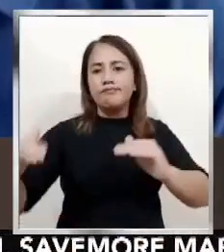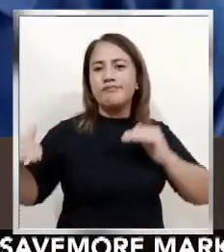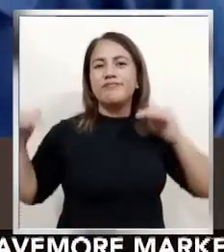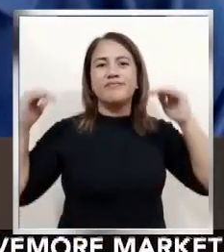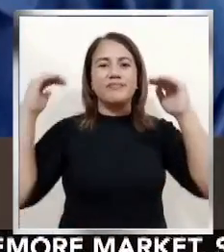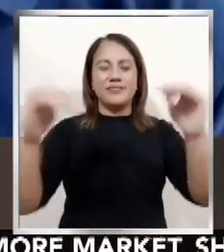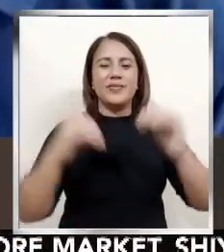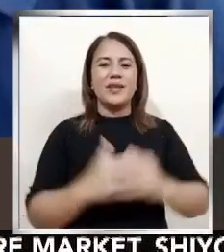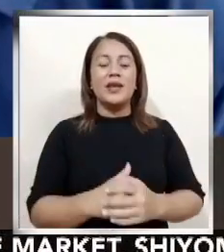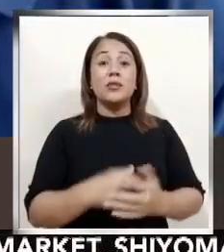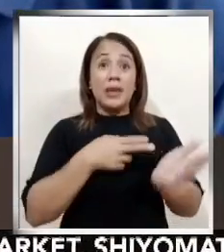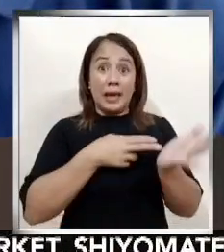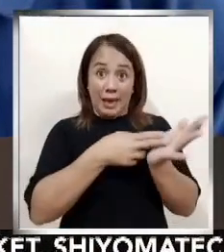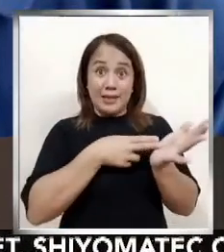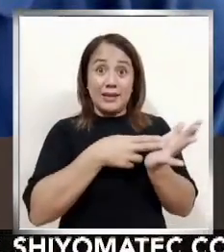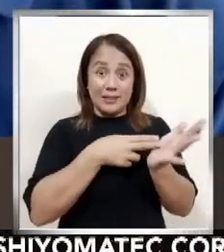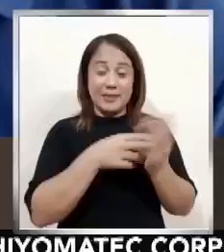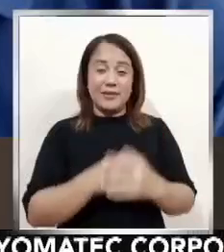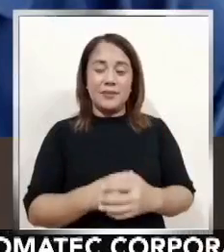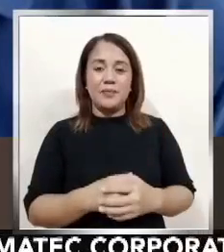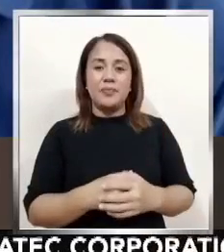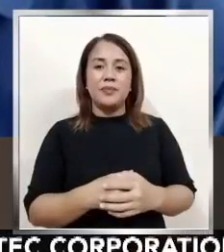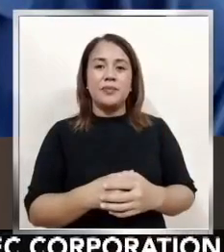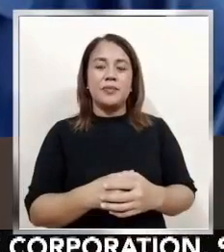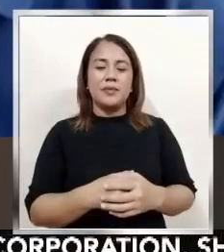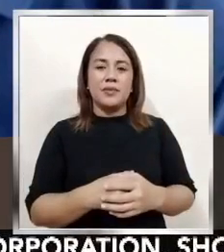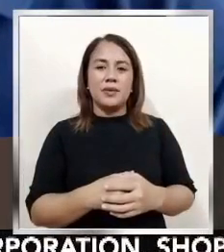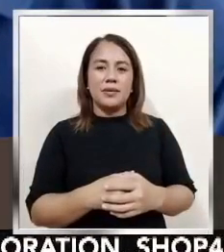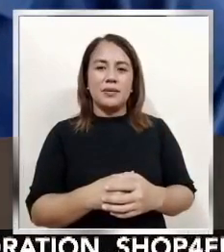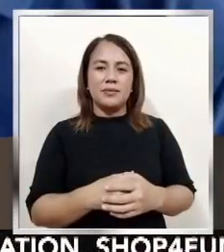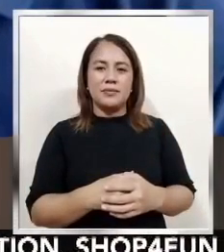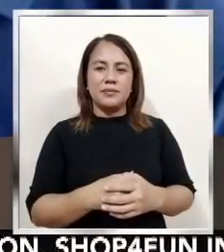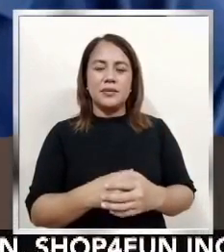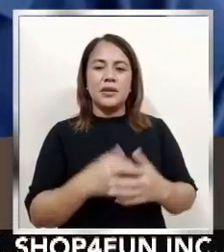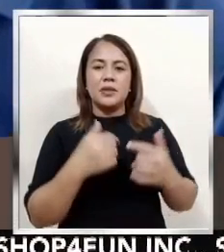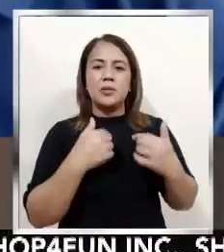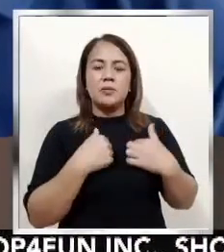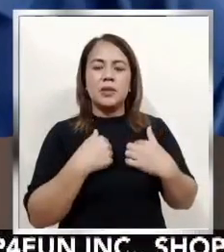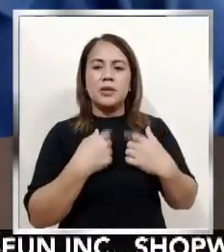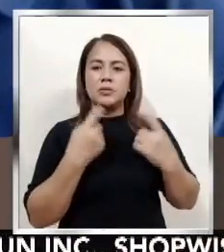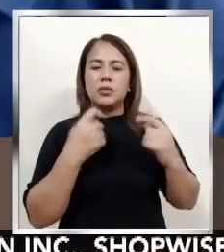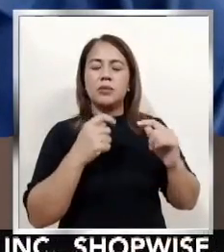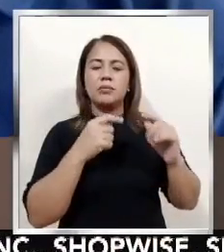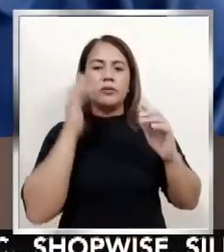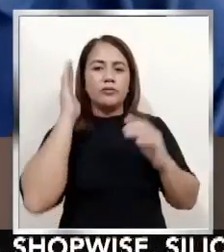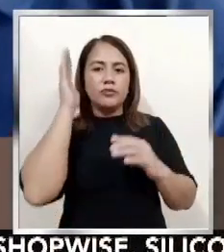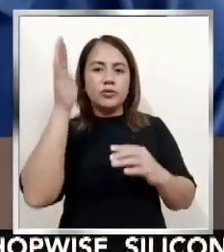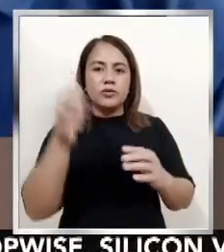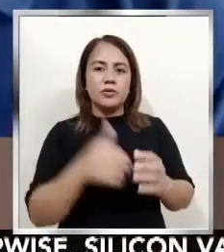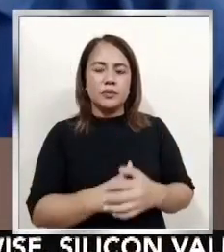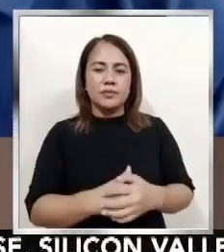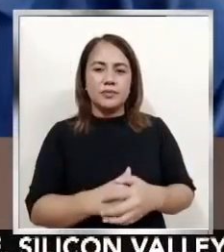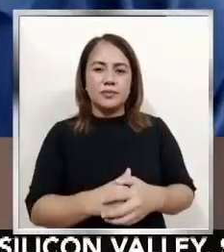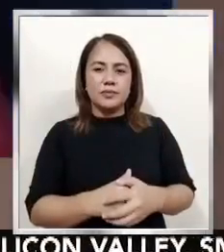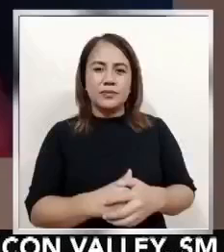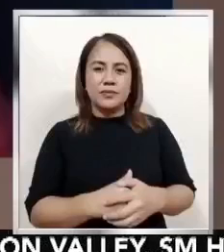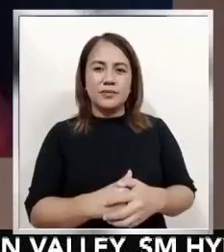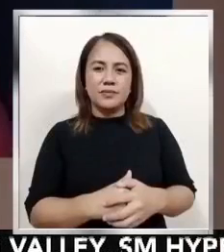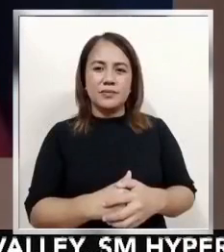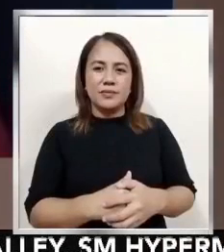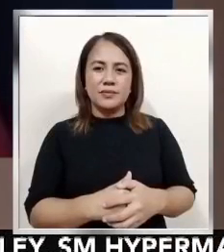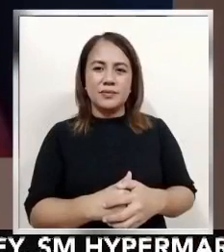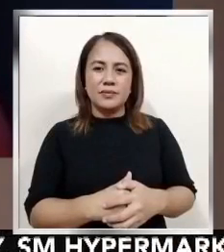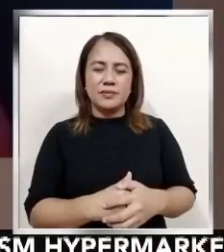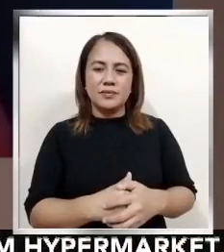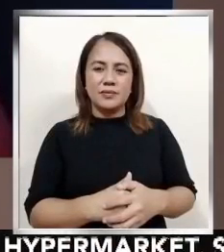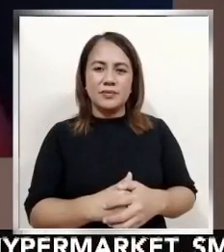be honest with you, Kuya Nelson, kung iisipin ko yung future, gusto ko talaga makapasa ng board. Para naman, alam mo